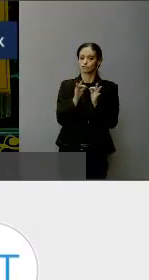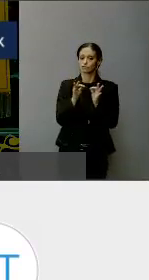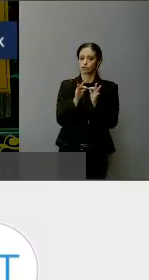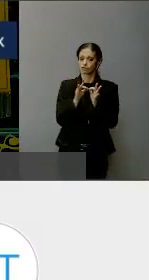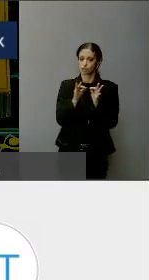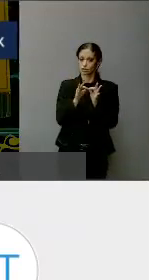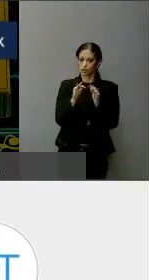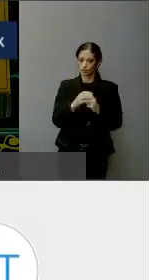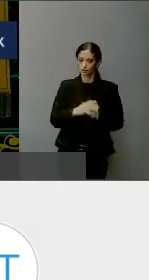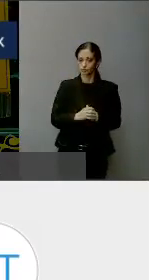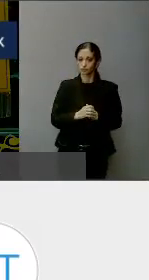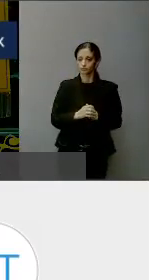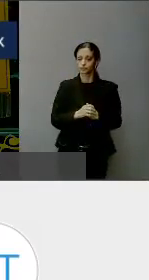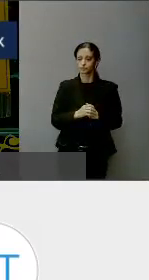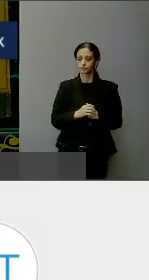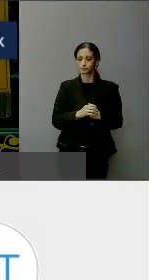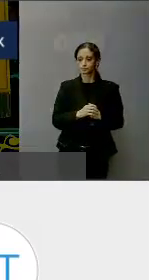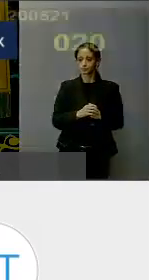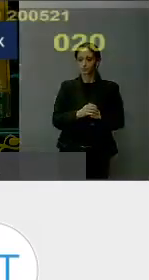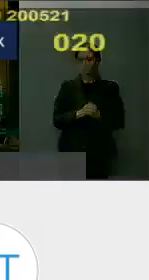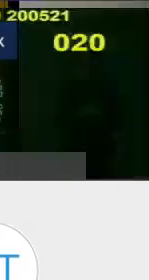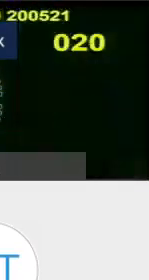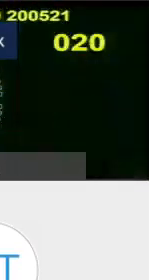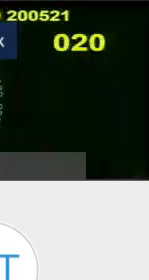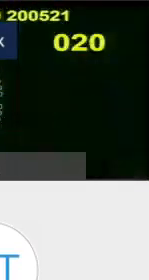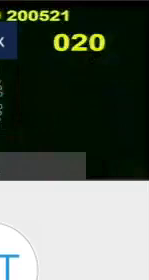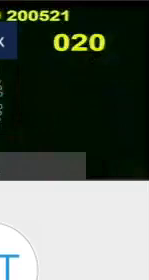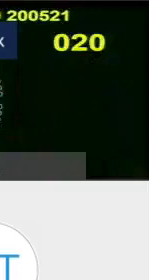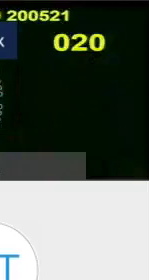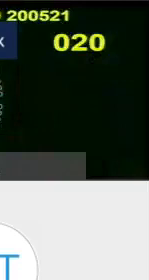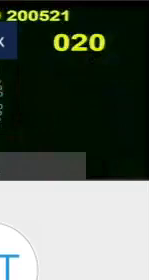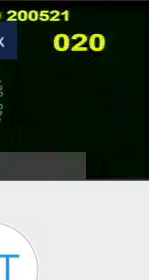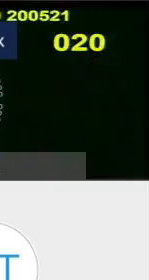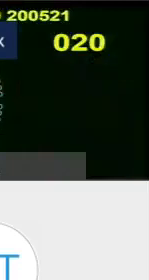sfavorevole si vota